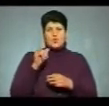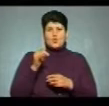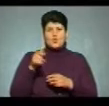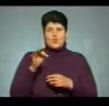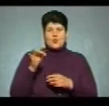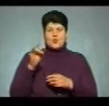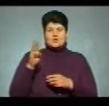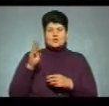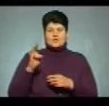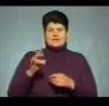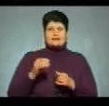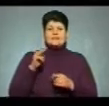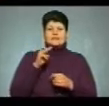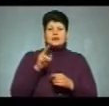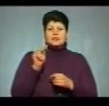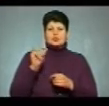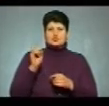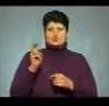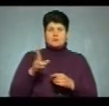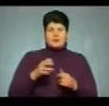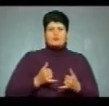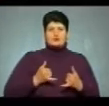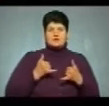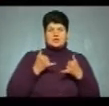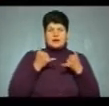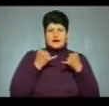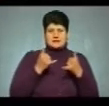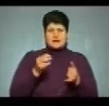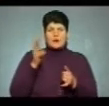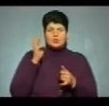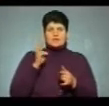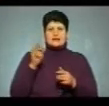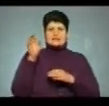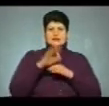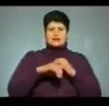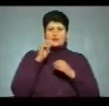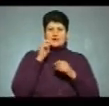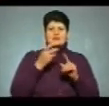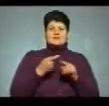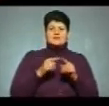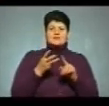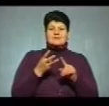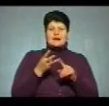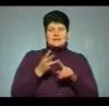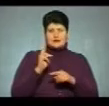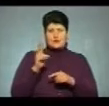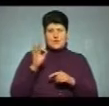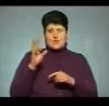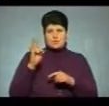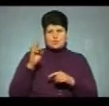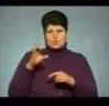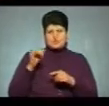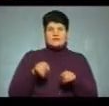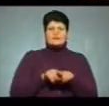Тетяна Чубак – почесний консул Угорщини у Тернополі. За її словами, на Західній Україні це третє консульство. Таке є